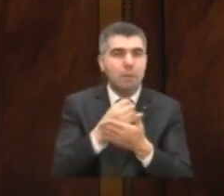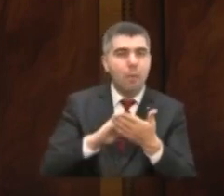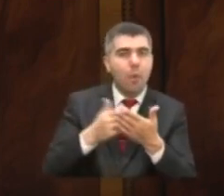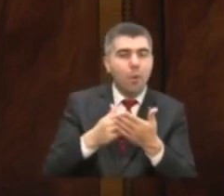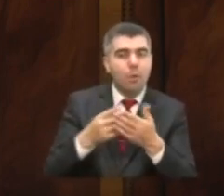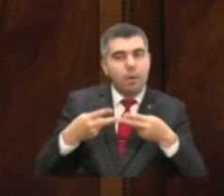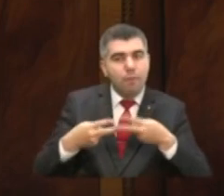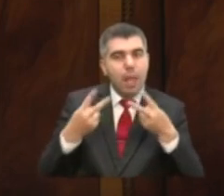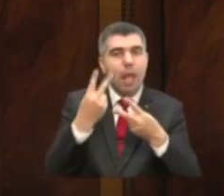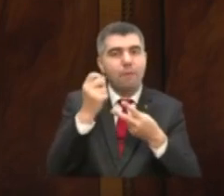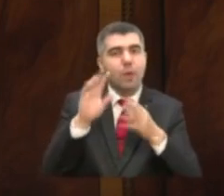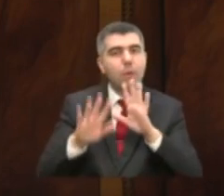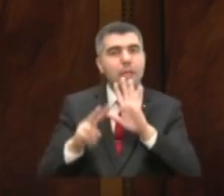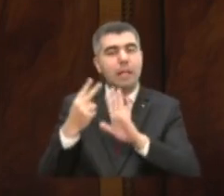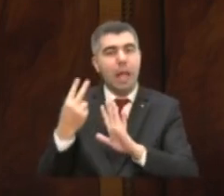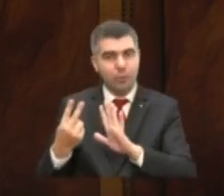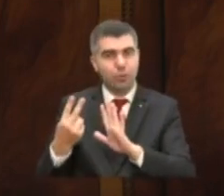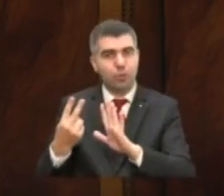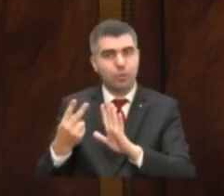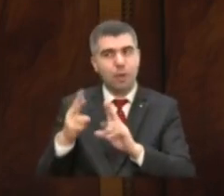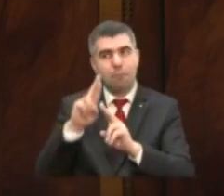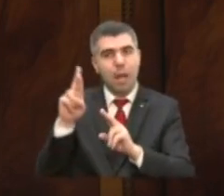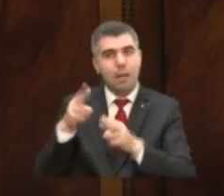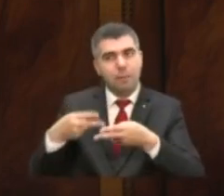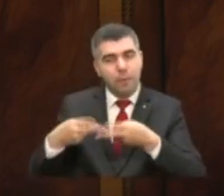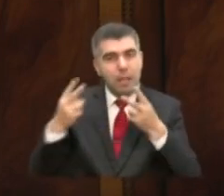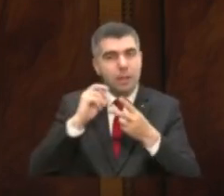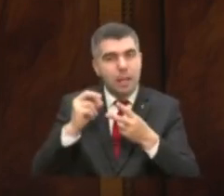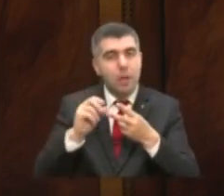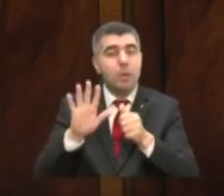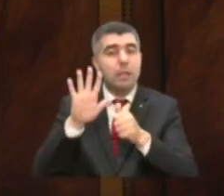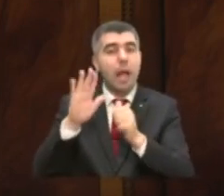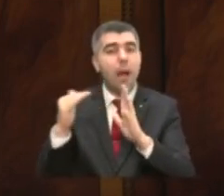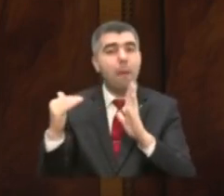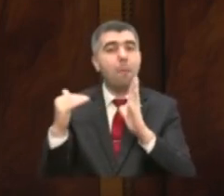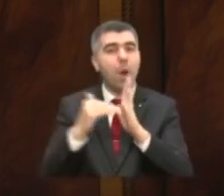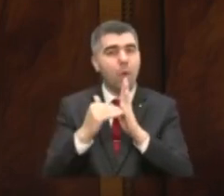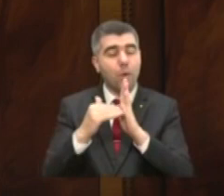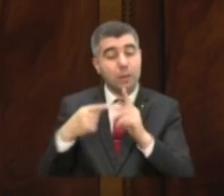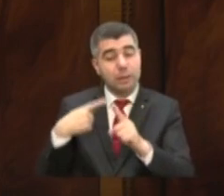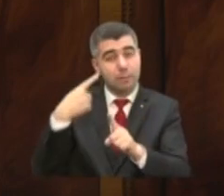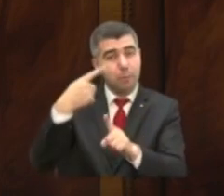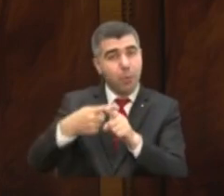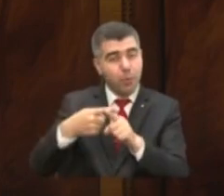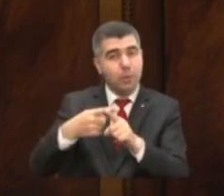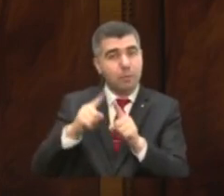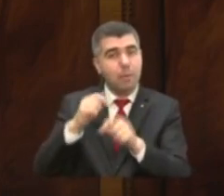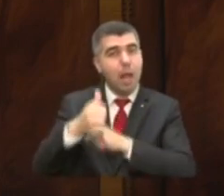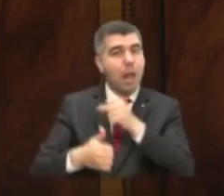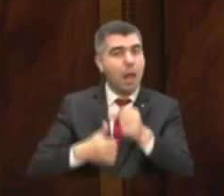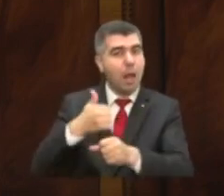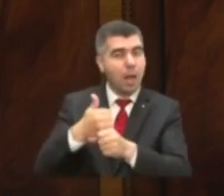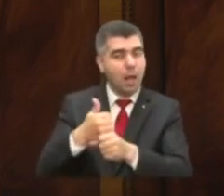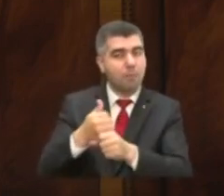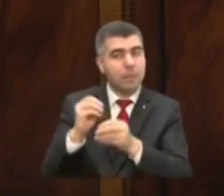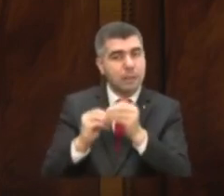2012 سجل أكثر من 6 ملايين مستفيد، وسينضاف عليه في السنة المقبلة أكثر من